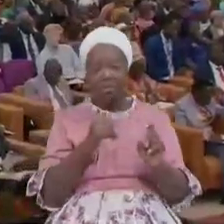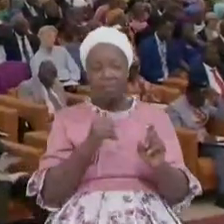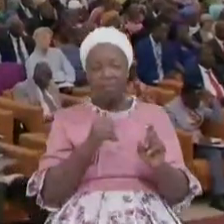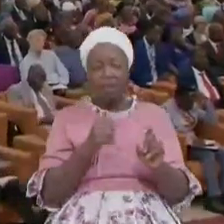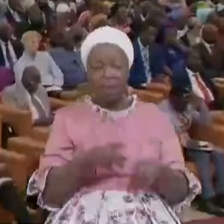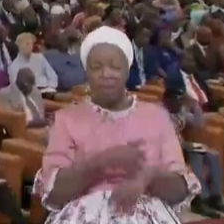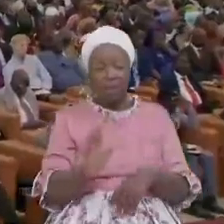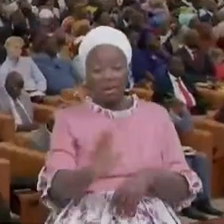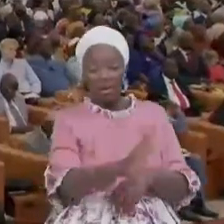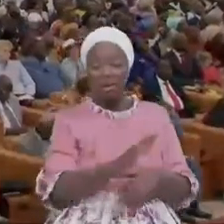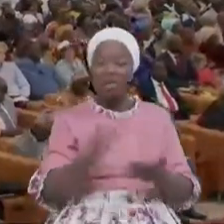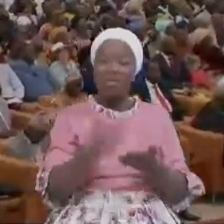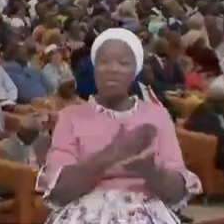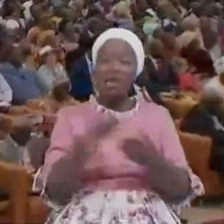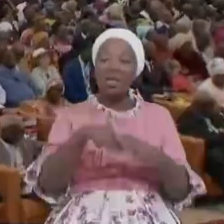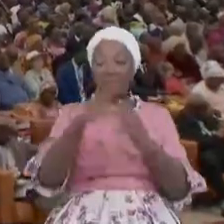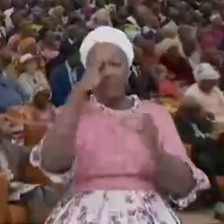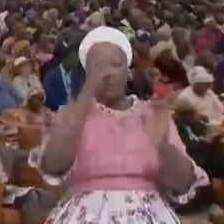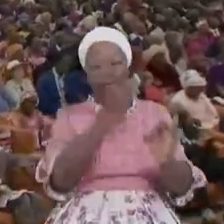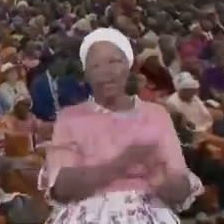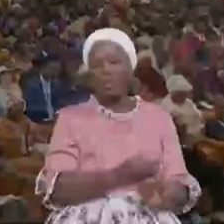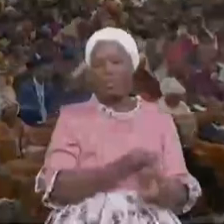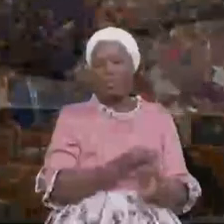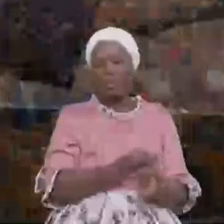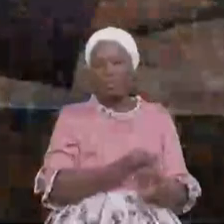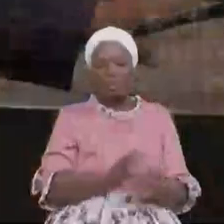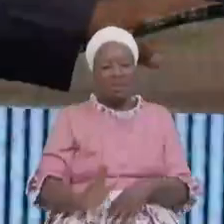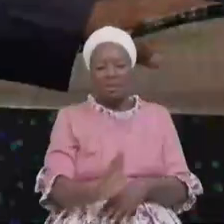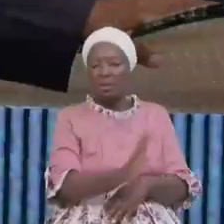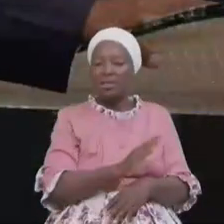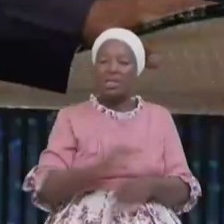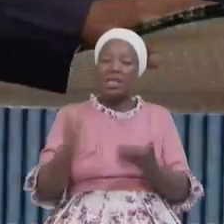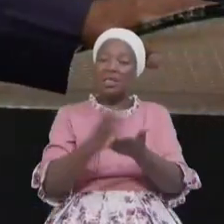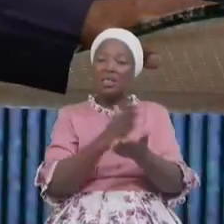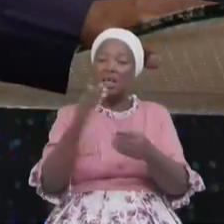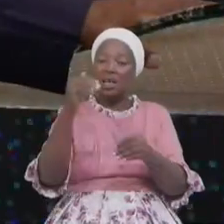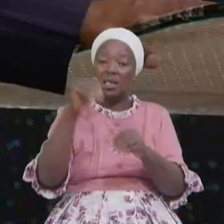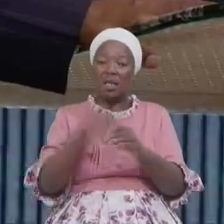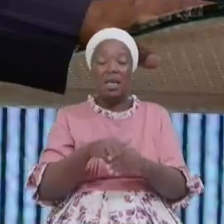Parce qu'ils chantaient par la foi. Ils ont chanté par la foi.